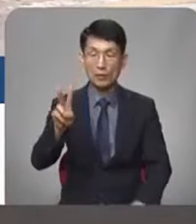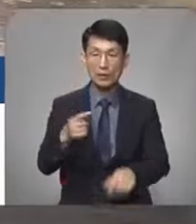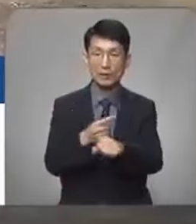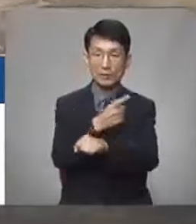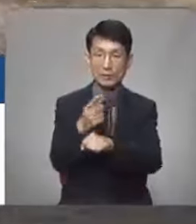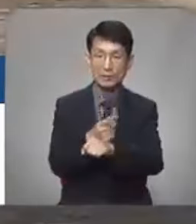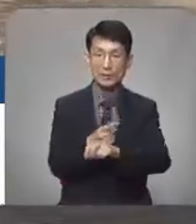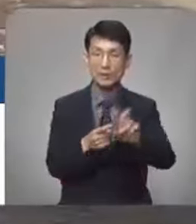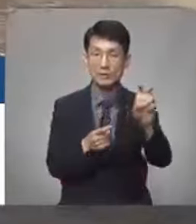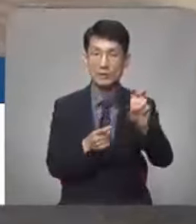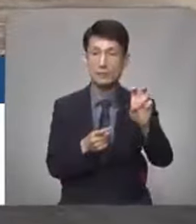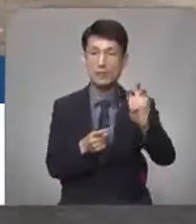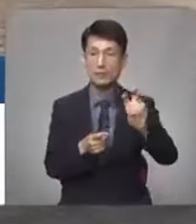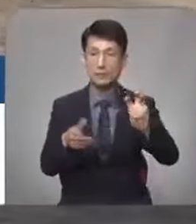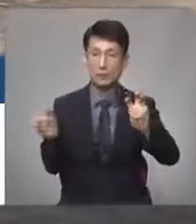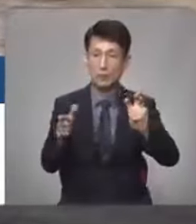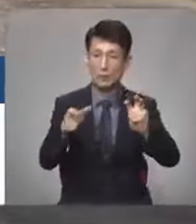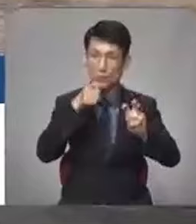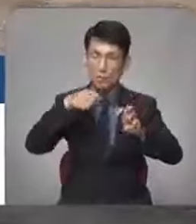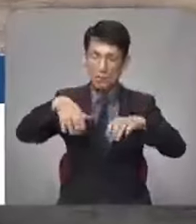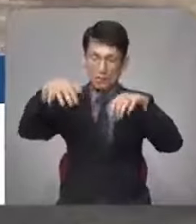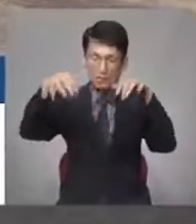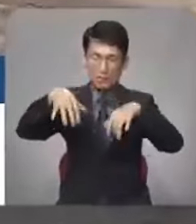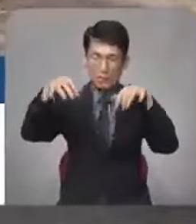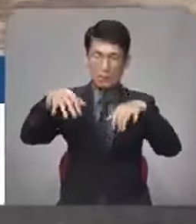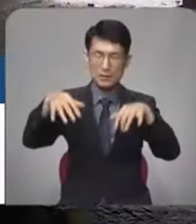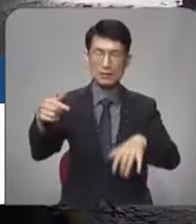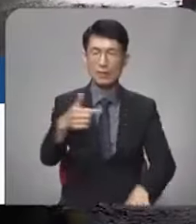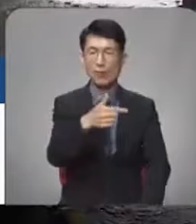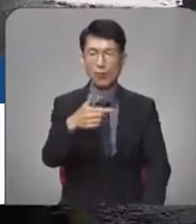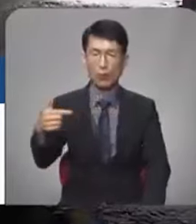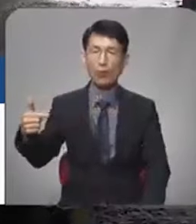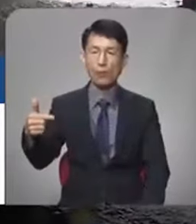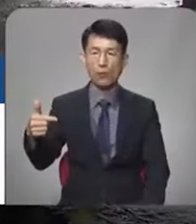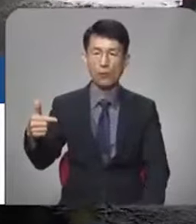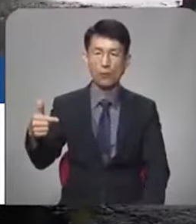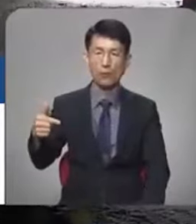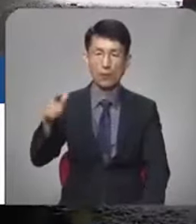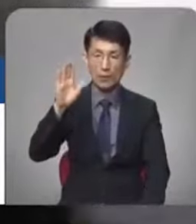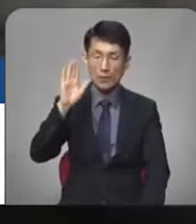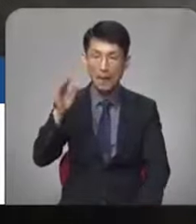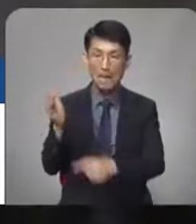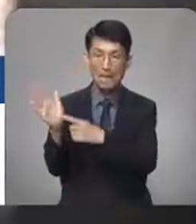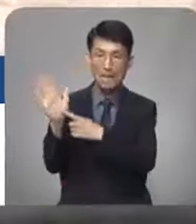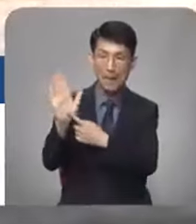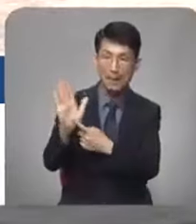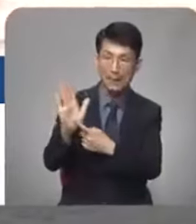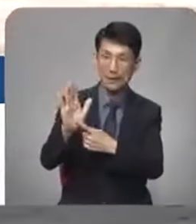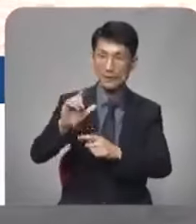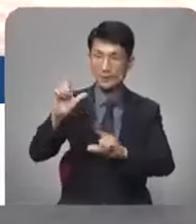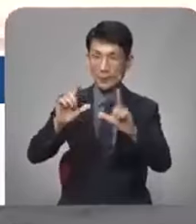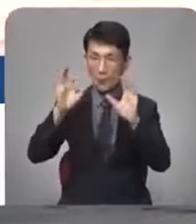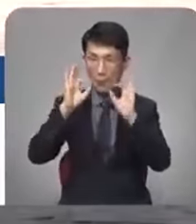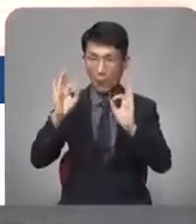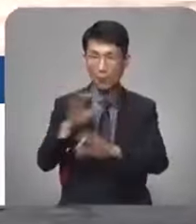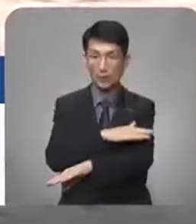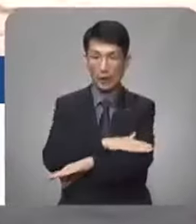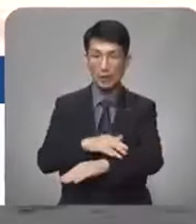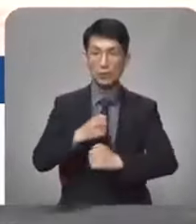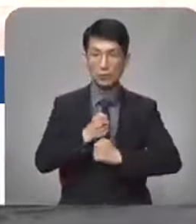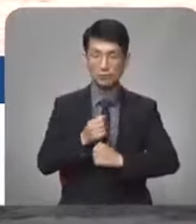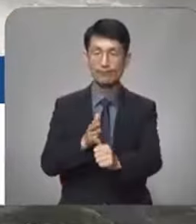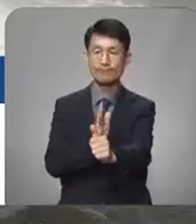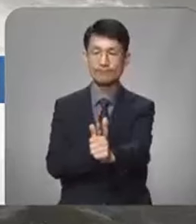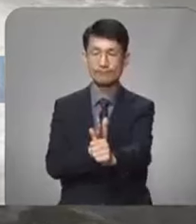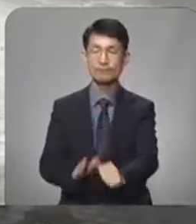시간당 20에서 30mm 내외의 매우 강한 비가 내리는 곳이 있겠으니 앞으로 발표되는 최신 기상 정보를 참고하기